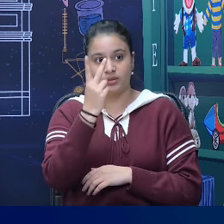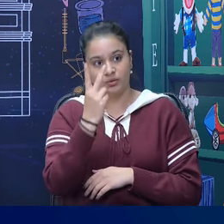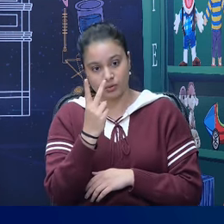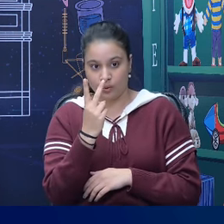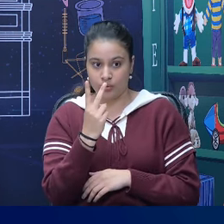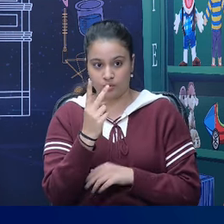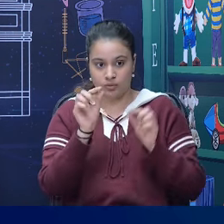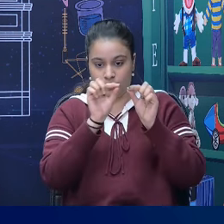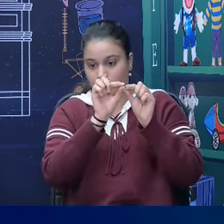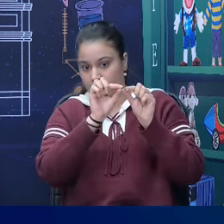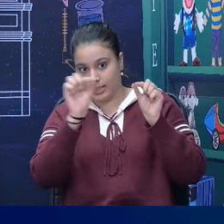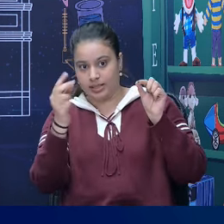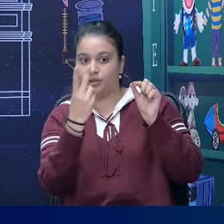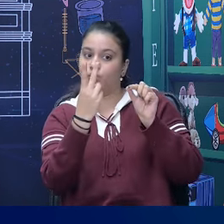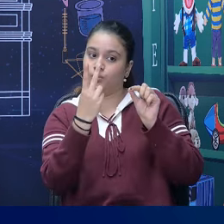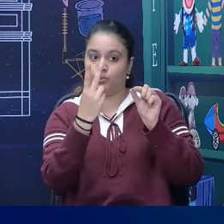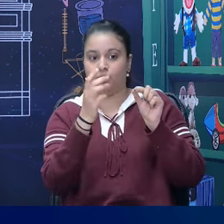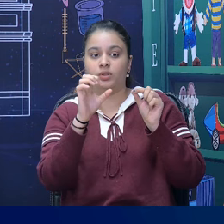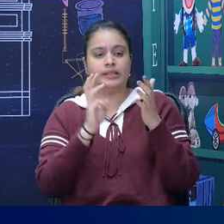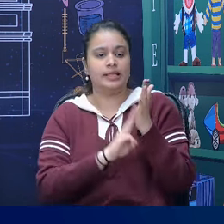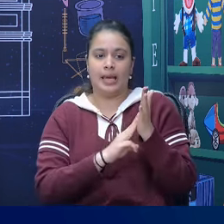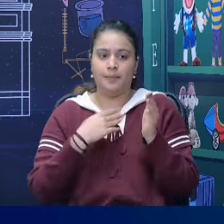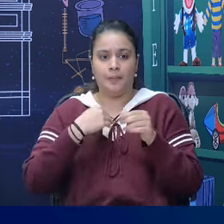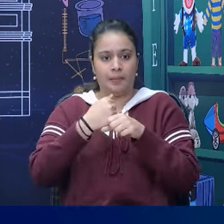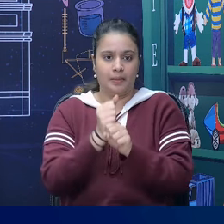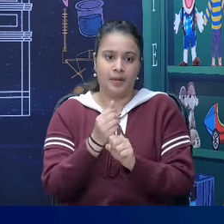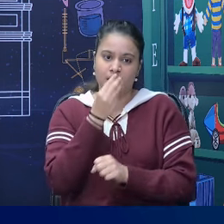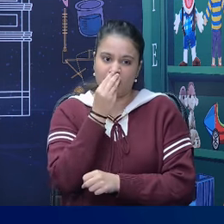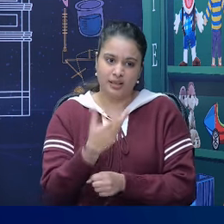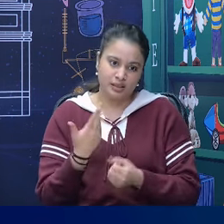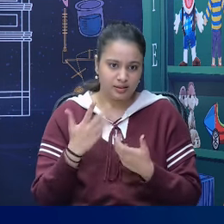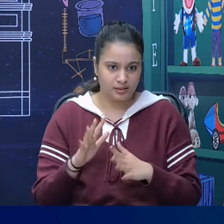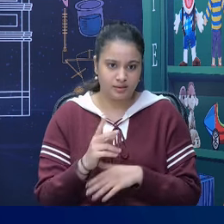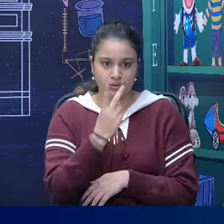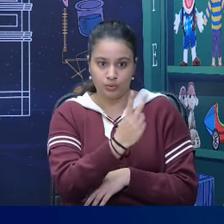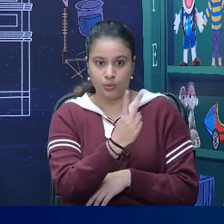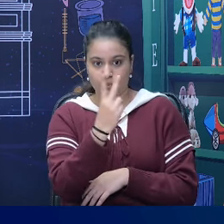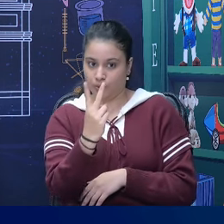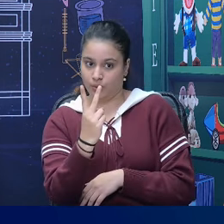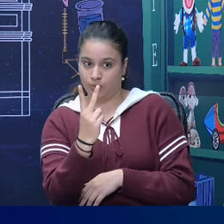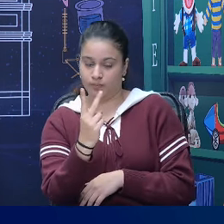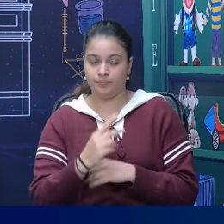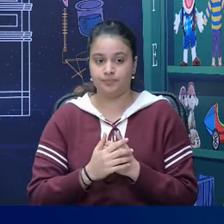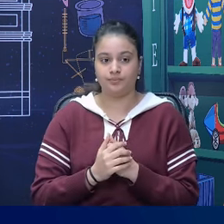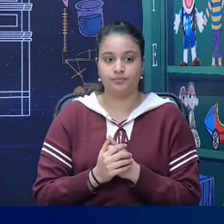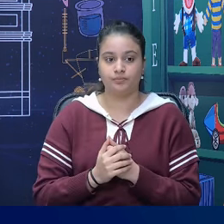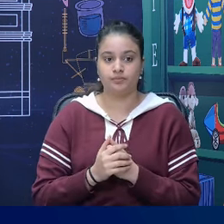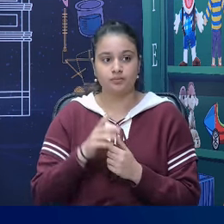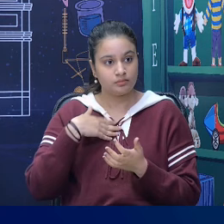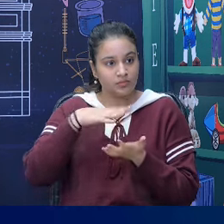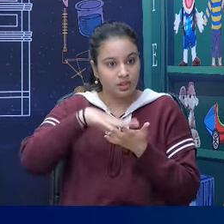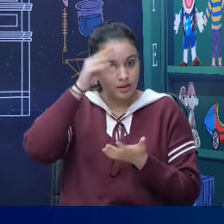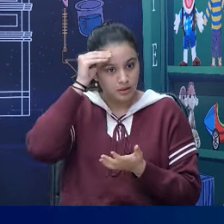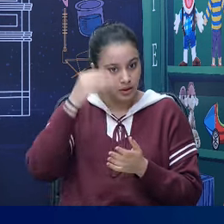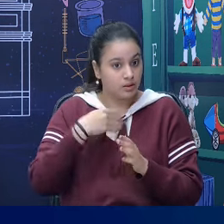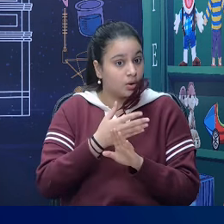वाली भुजा यूनिट वाली भुजा का एक स्क्वायर बनाना है तो आपने दो दो ब्लॉक्स लिए बिल्कुल तो जो हमने पढ़ा